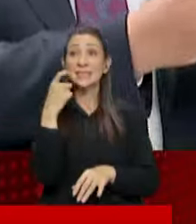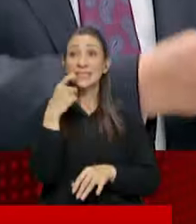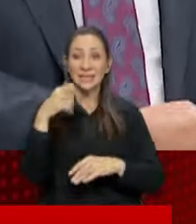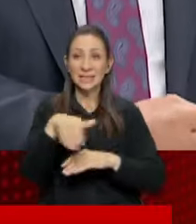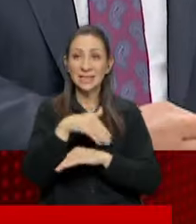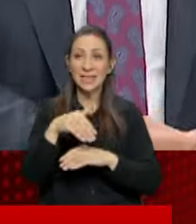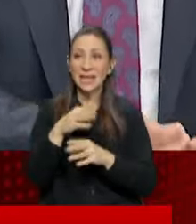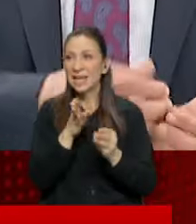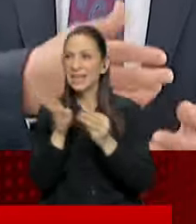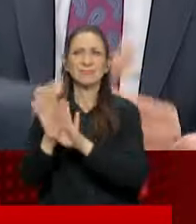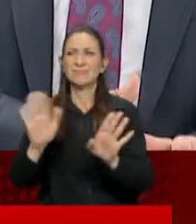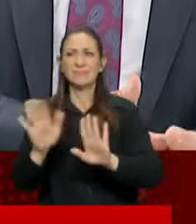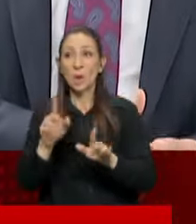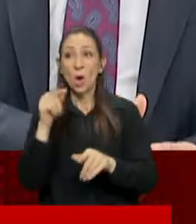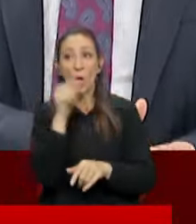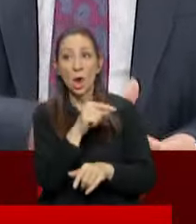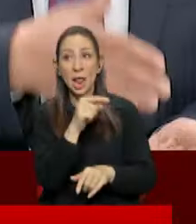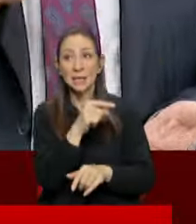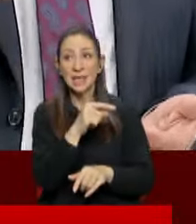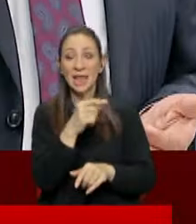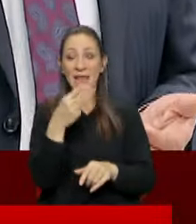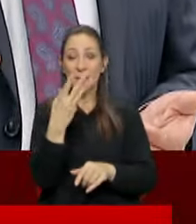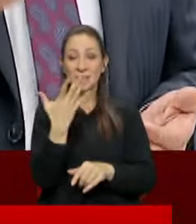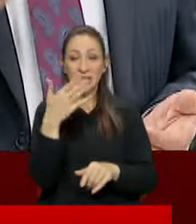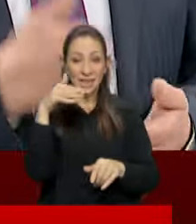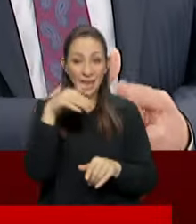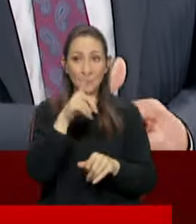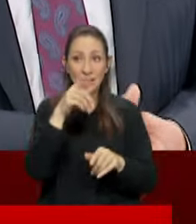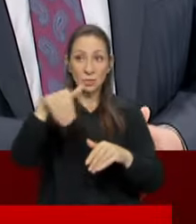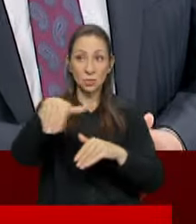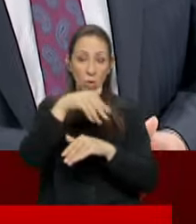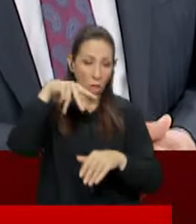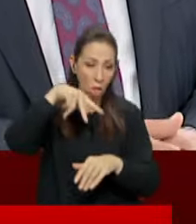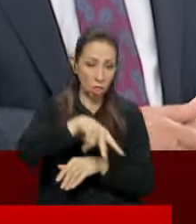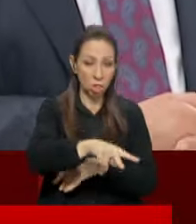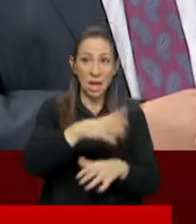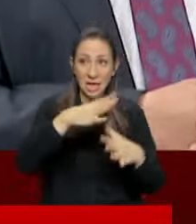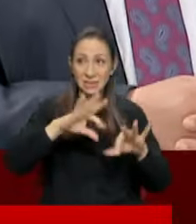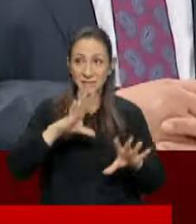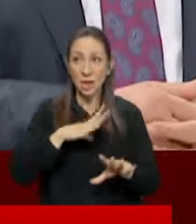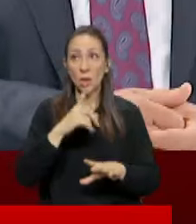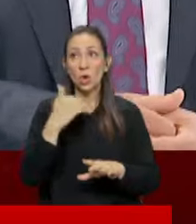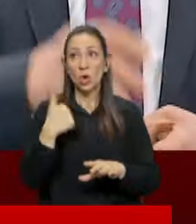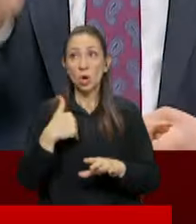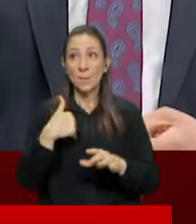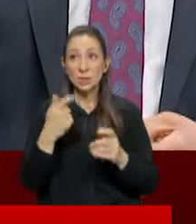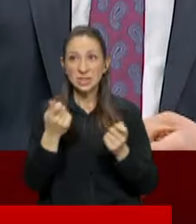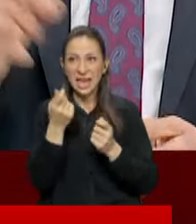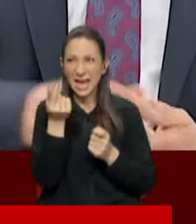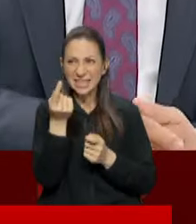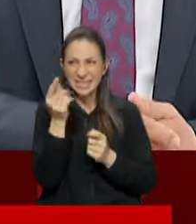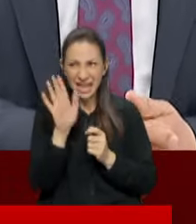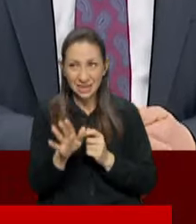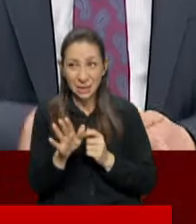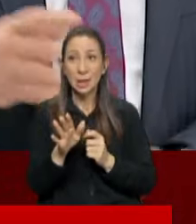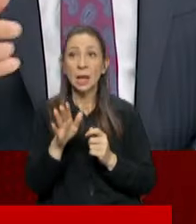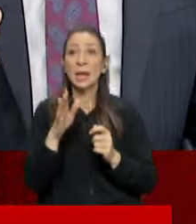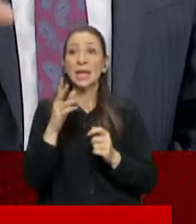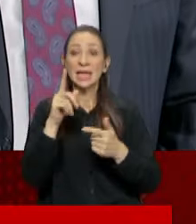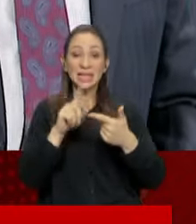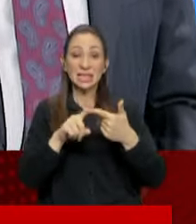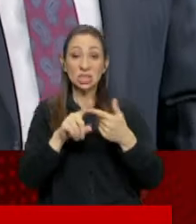bulvarları sokmak yerine oralardan E5'e inen bir bulvar hazırlığımız var. Onun da kamulaştırmasını bitirdik. Az bir kısmı kaldı.